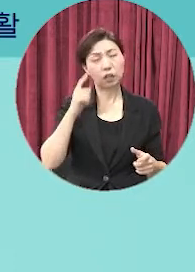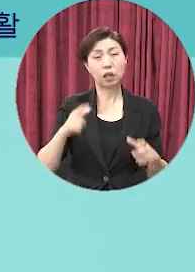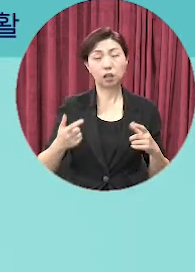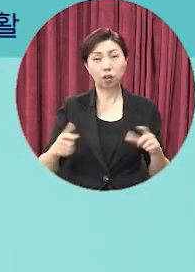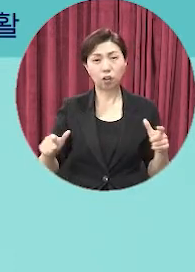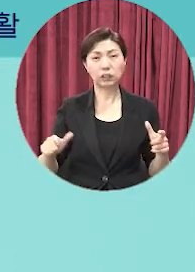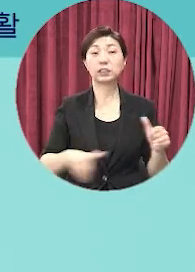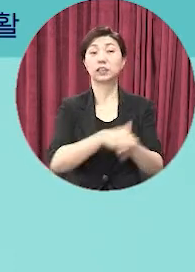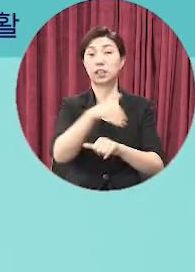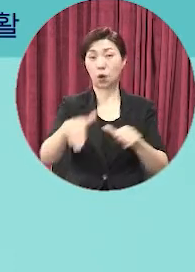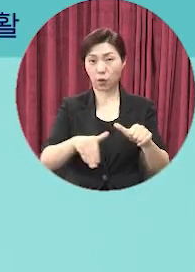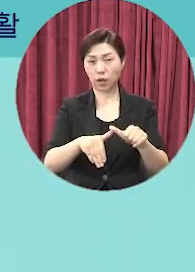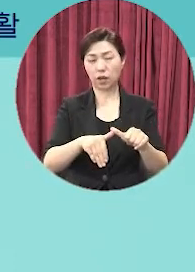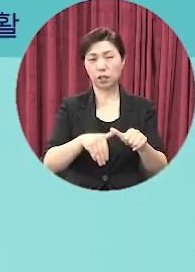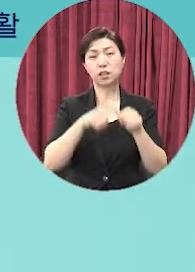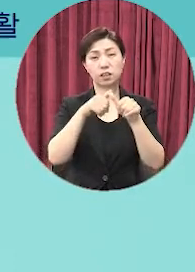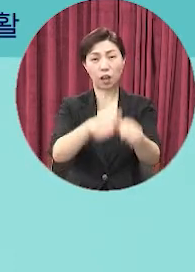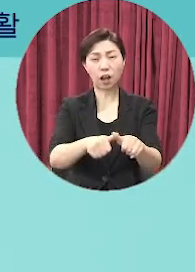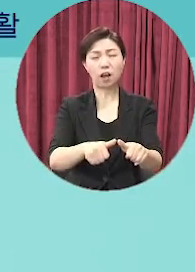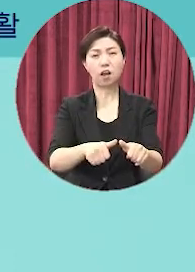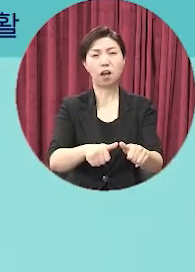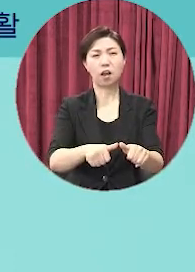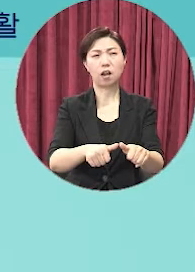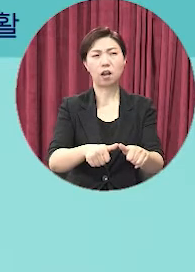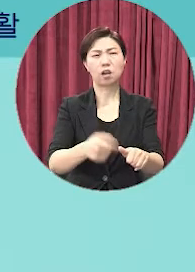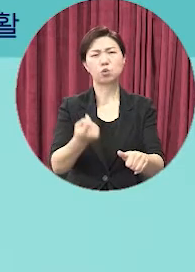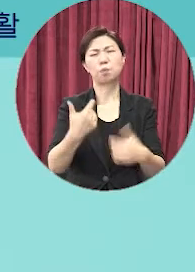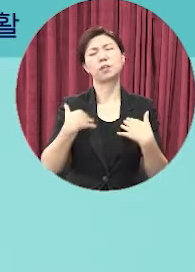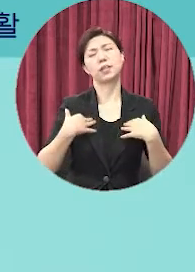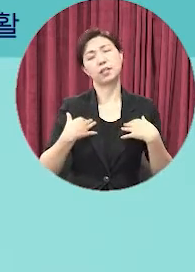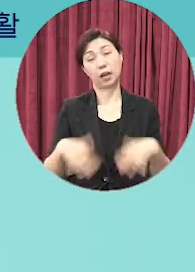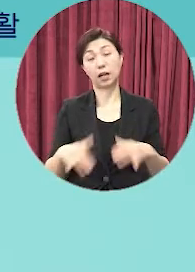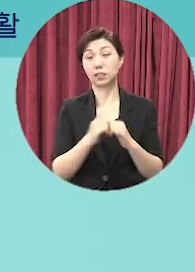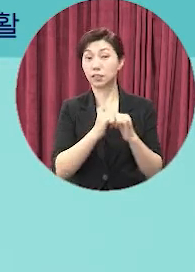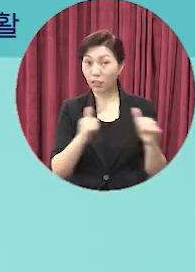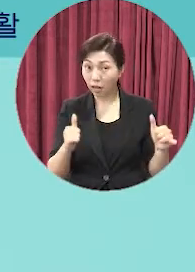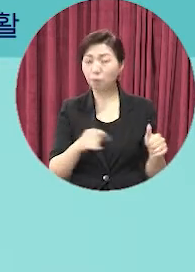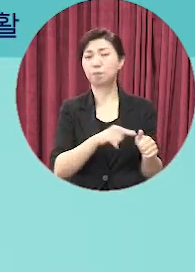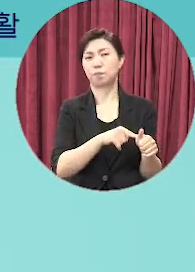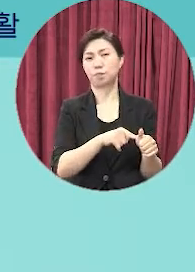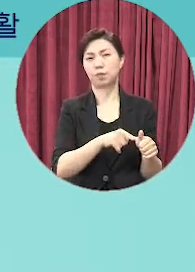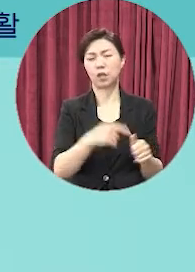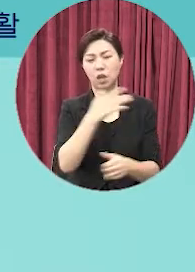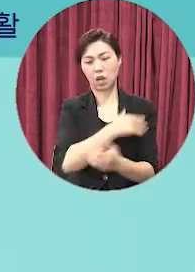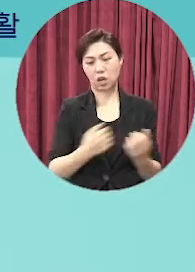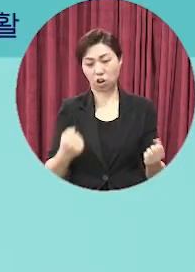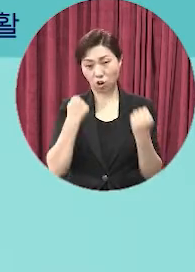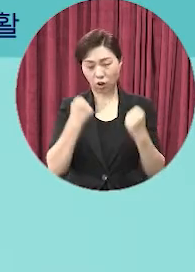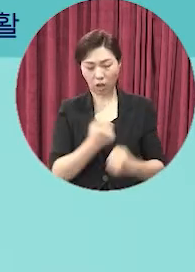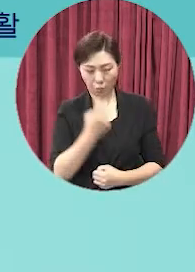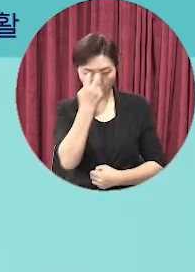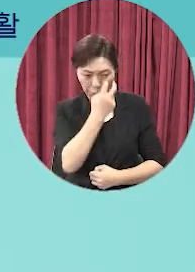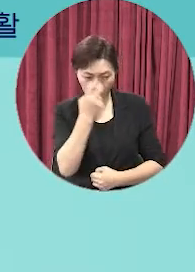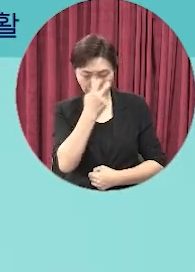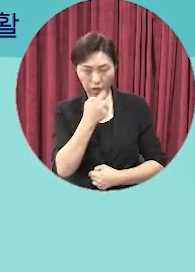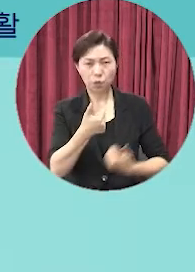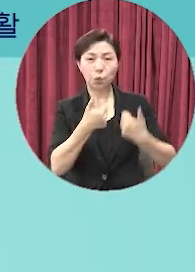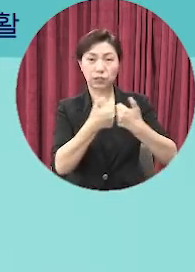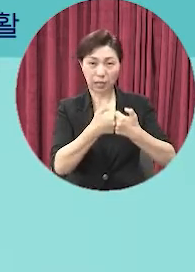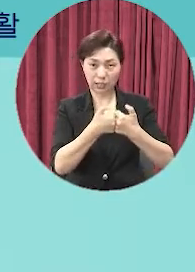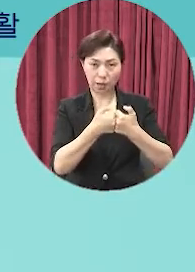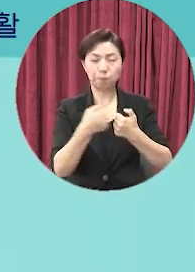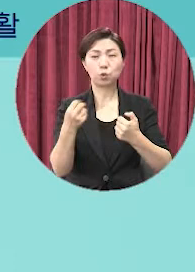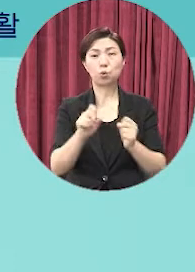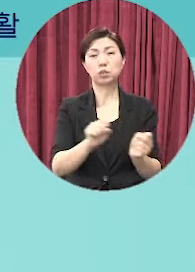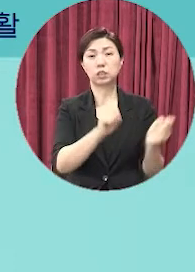상황에 따라서 취약한 그런 대상자들에 있어서는 건강 모니터링을 건강 상담, 그다음에 재활 운동